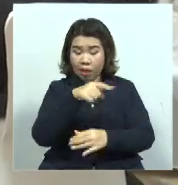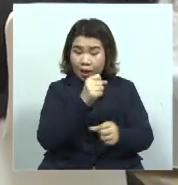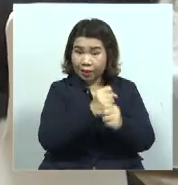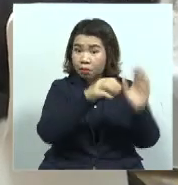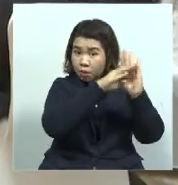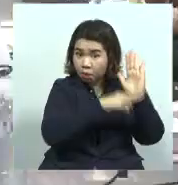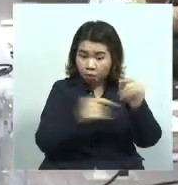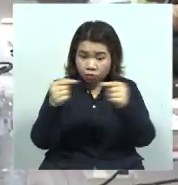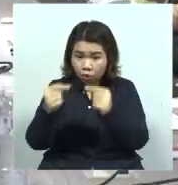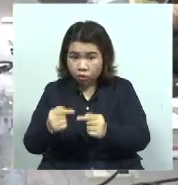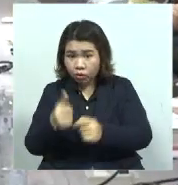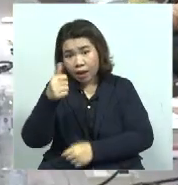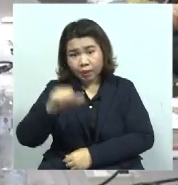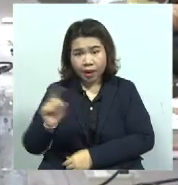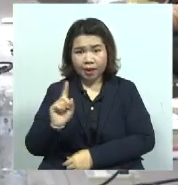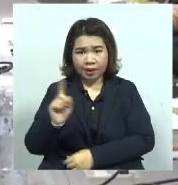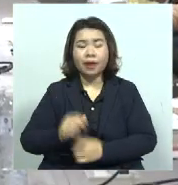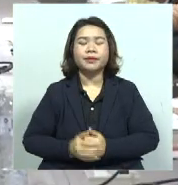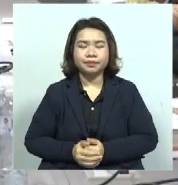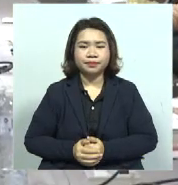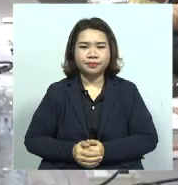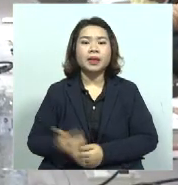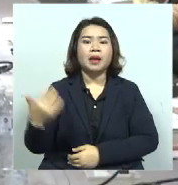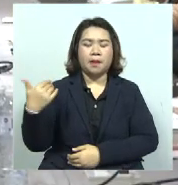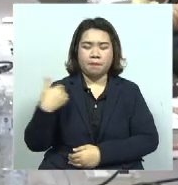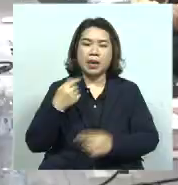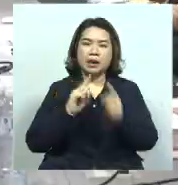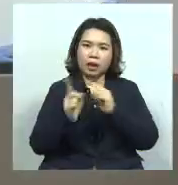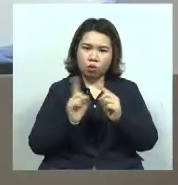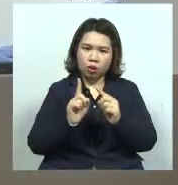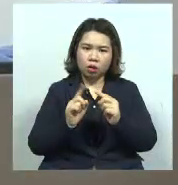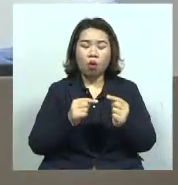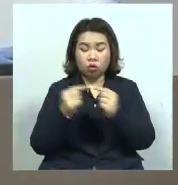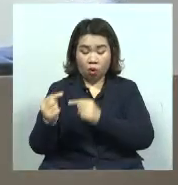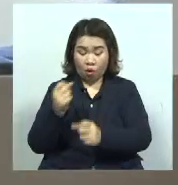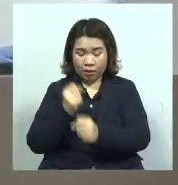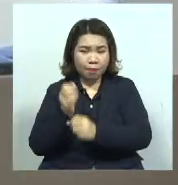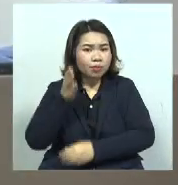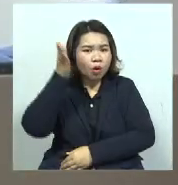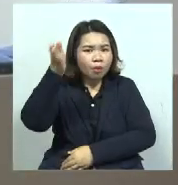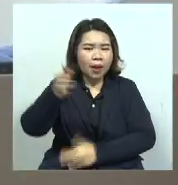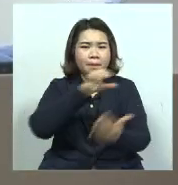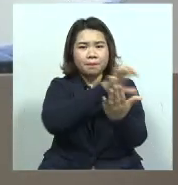นาคุณธรรมแห่งชาติเมื่อครั้งที่ผ่านมารวมถึงจะมีการขยายผลนะครับสู่การปฏิบัติในระดับ